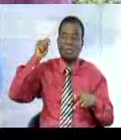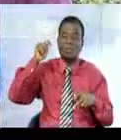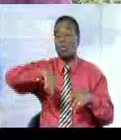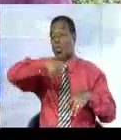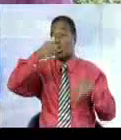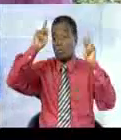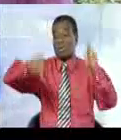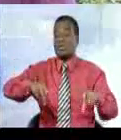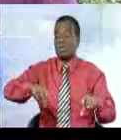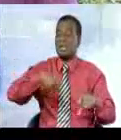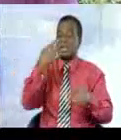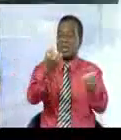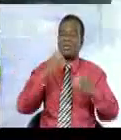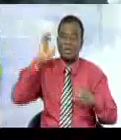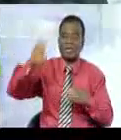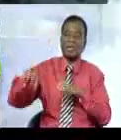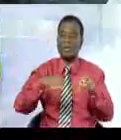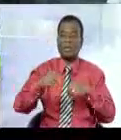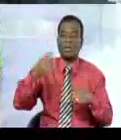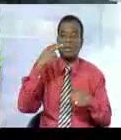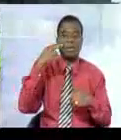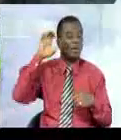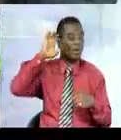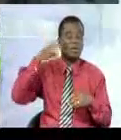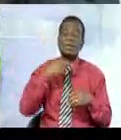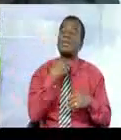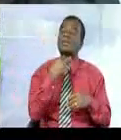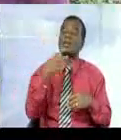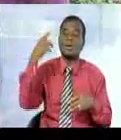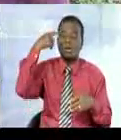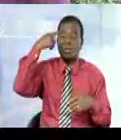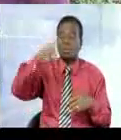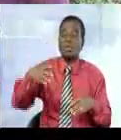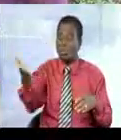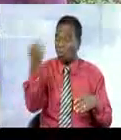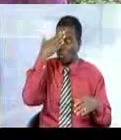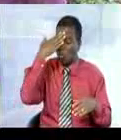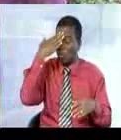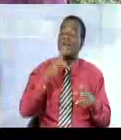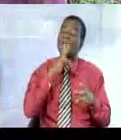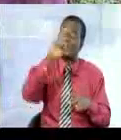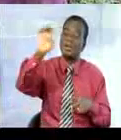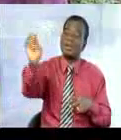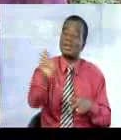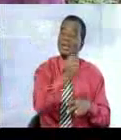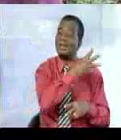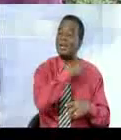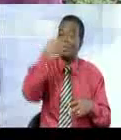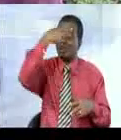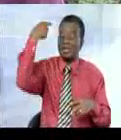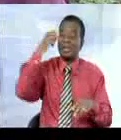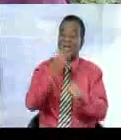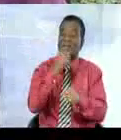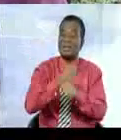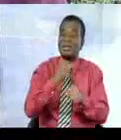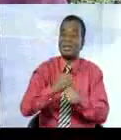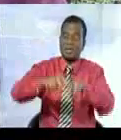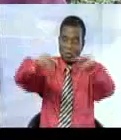toute autre personne qui voudrait faire entendre sa voix en vue de connaître la vérité. Car un travail